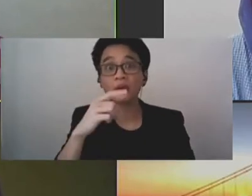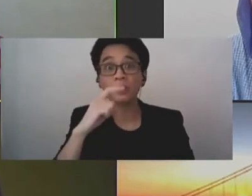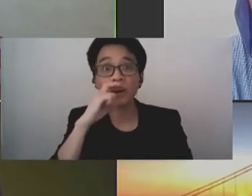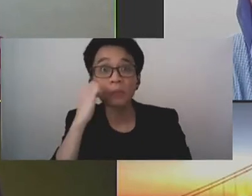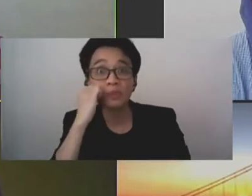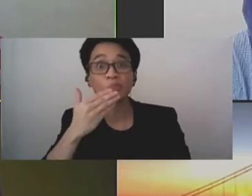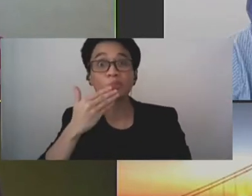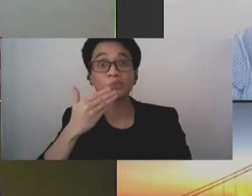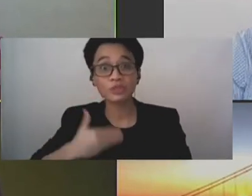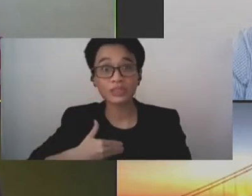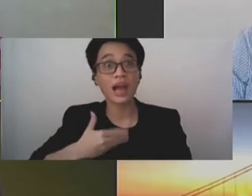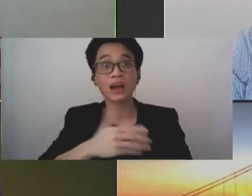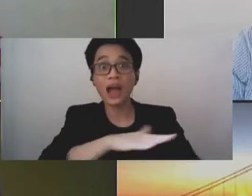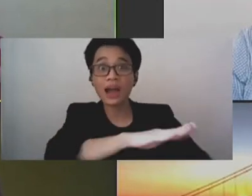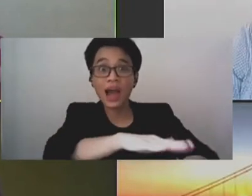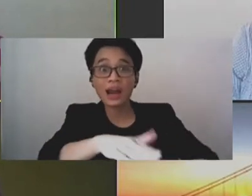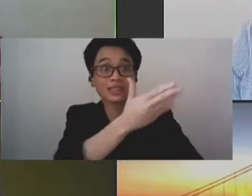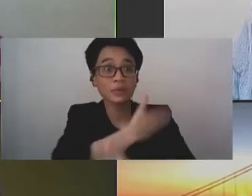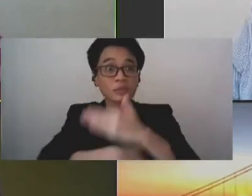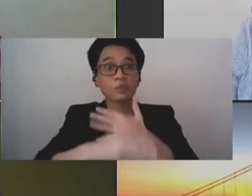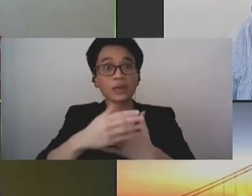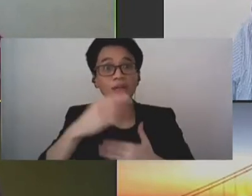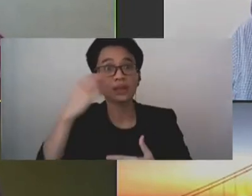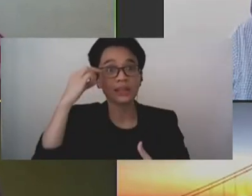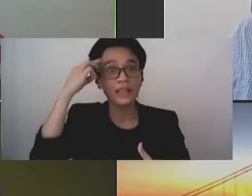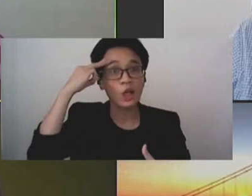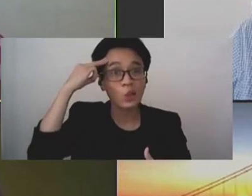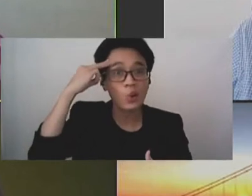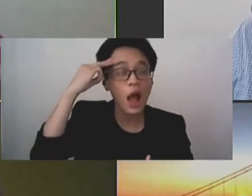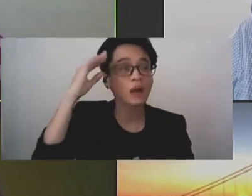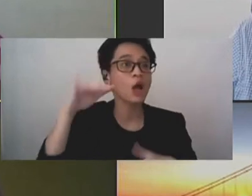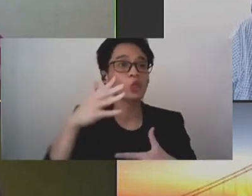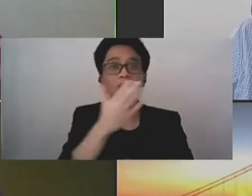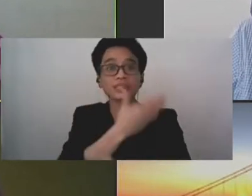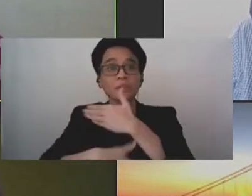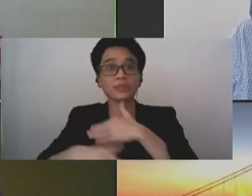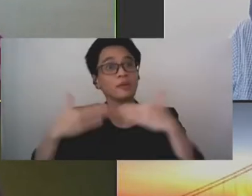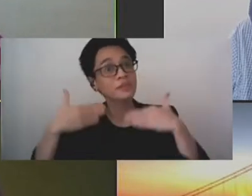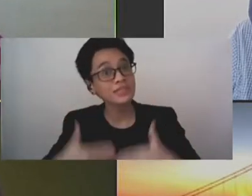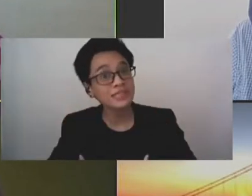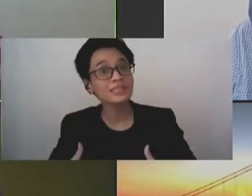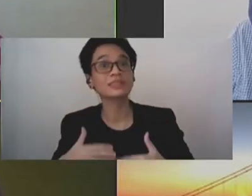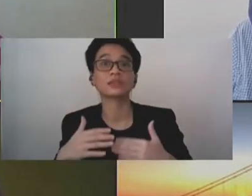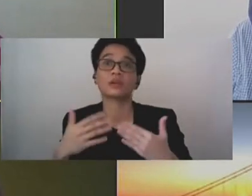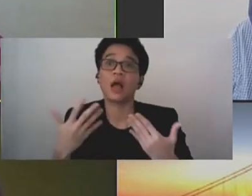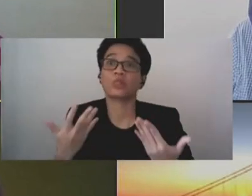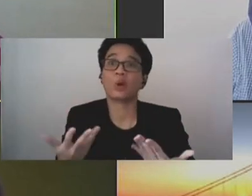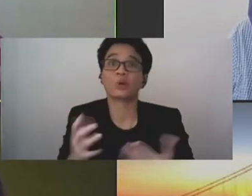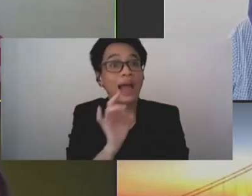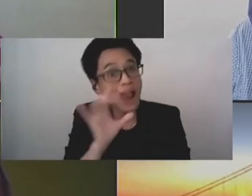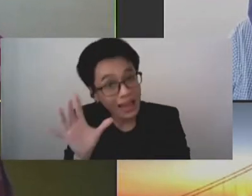itu dengan disabilitas intelektual ataupun tidak, ataupun dengan